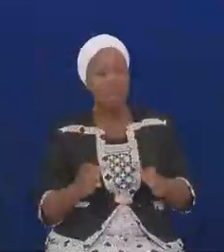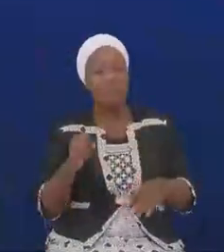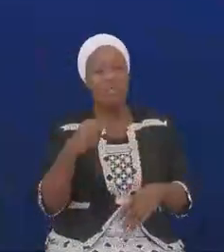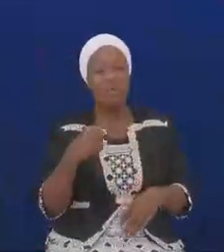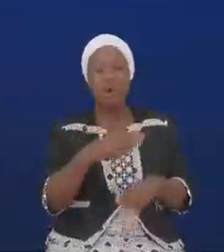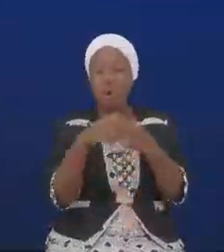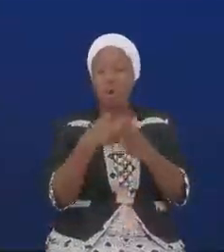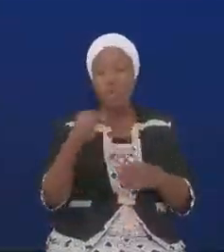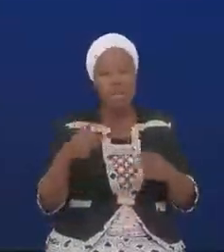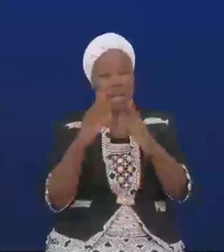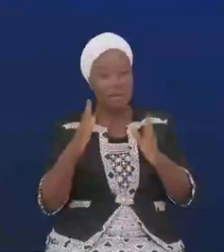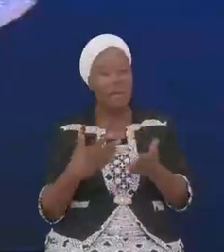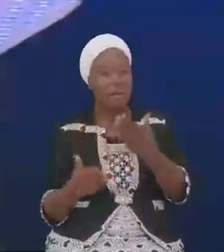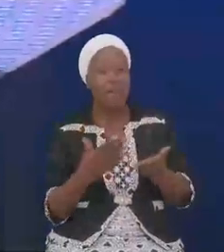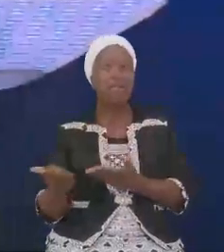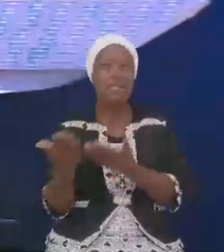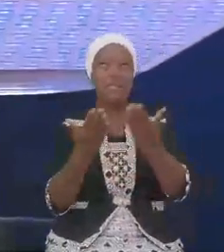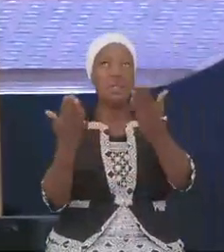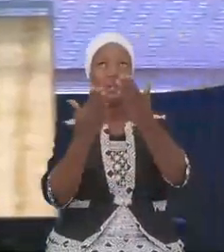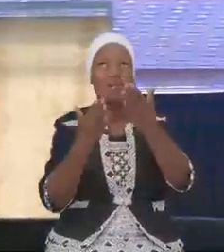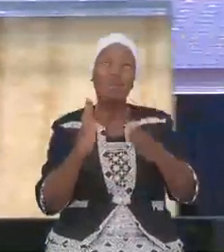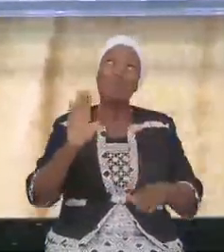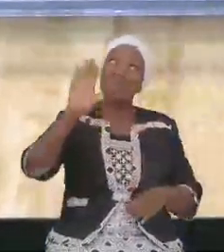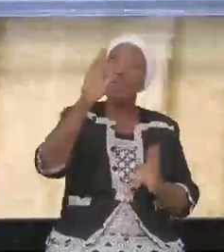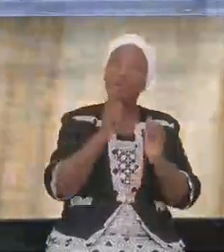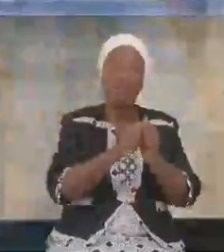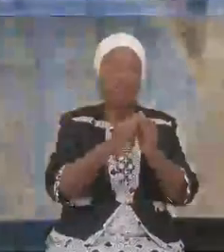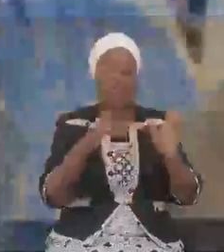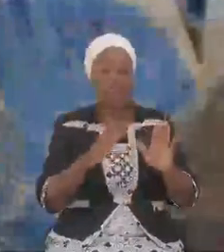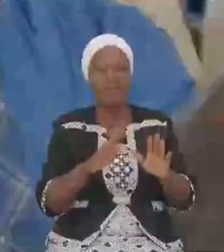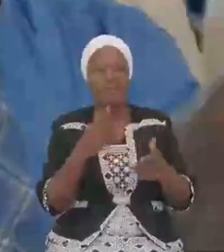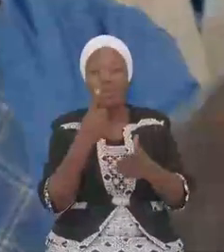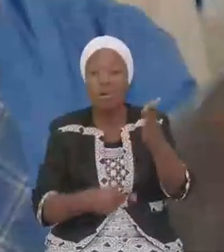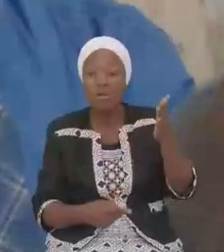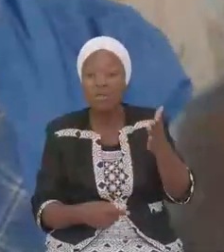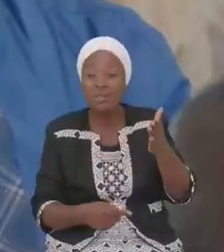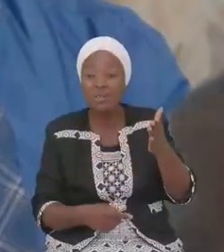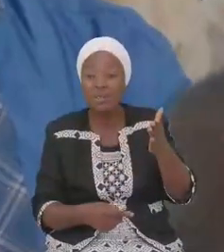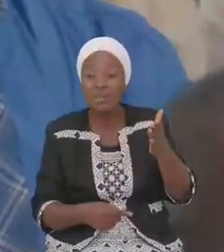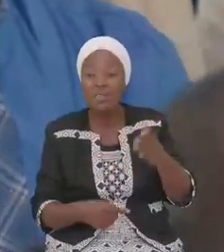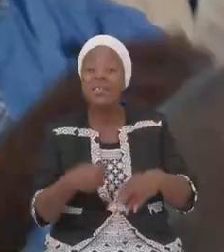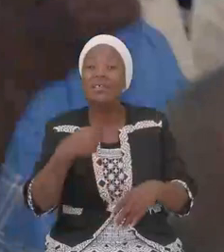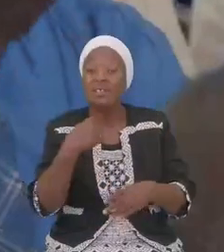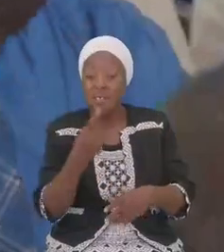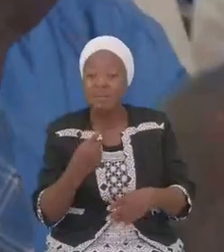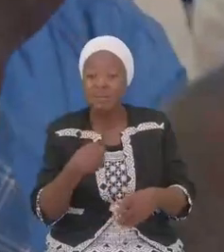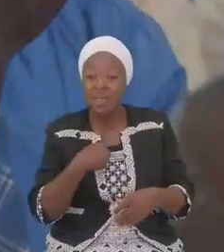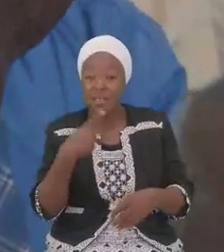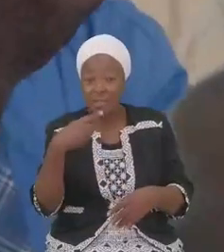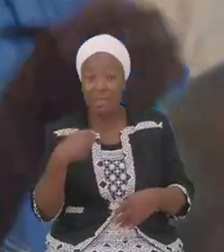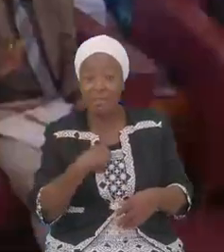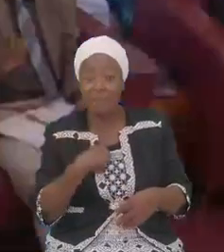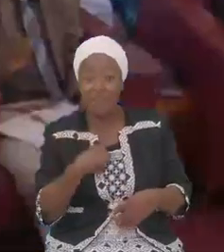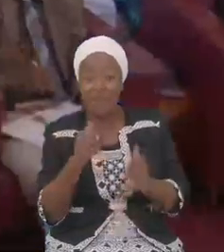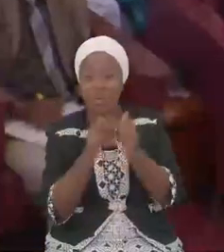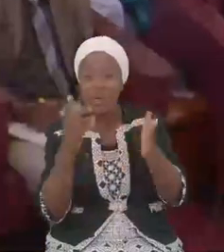ennemis, de le servir. Dites-le-moi comment. Dites-le-moi